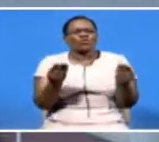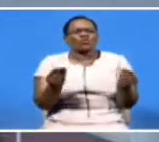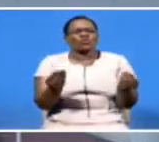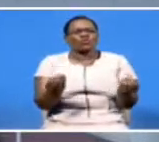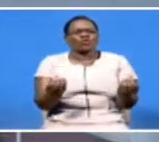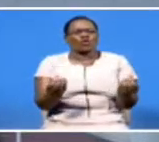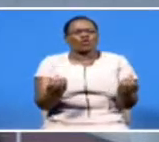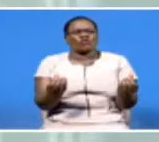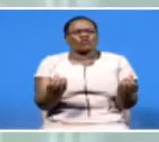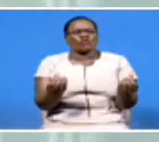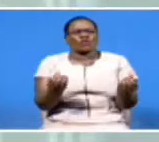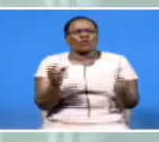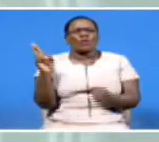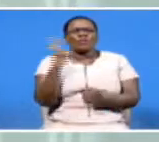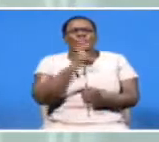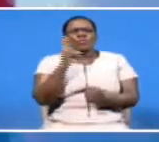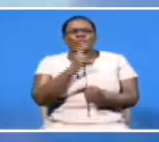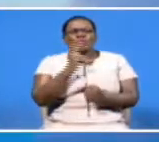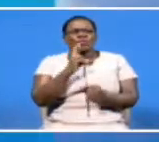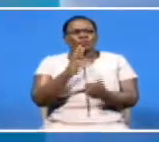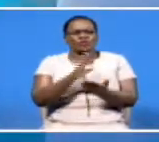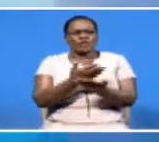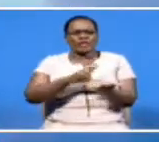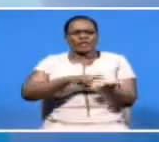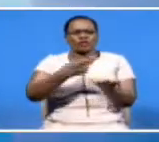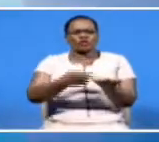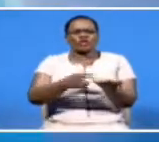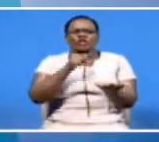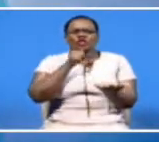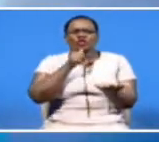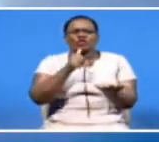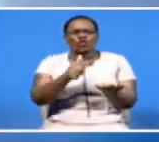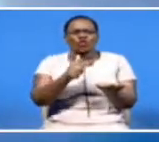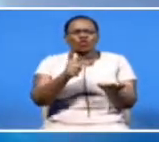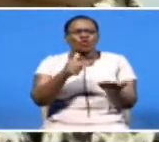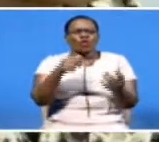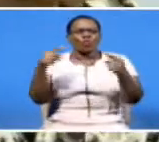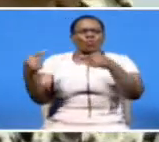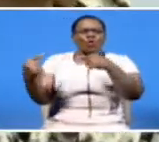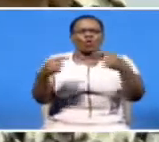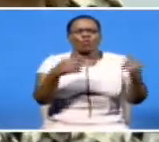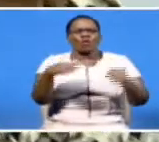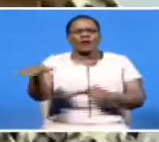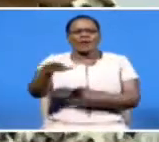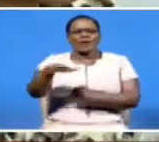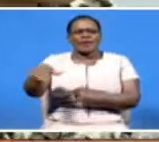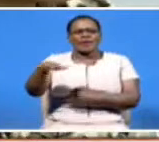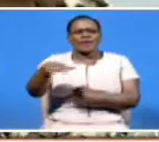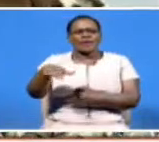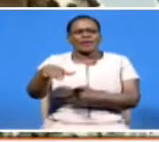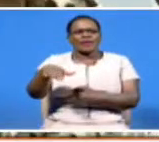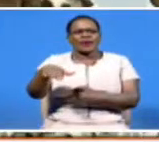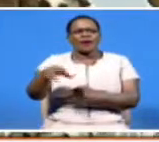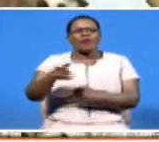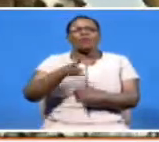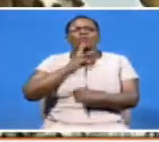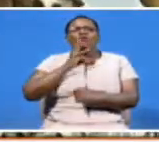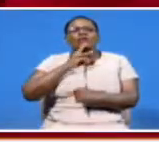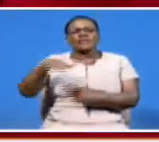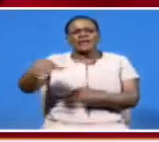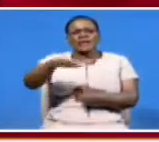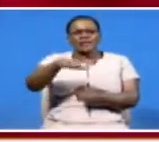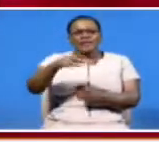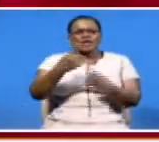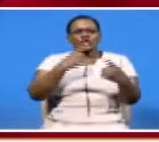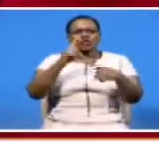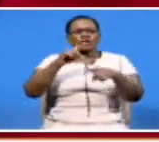kutatua majanga na kugawanya rasilimali badala ya kuchochea vita kwenye maeneo ya maziwa makuu. Akizungumza